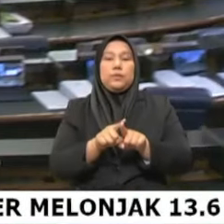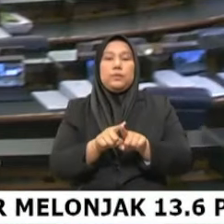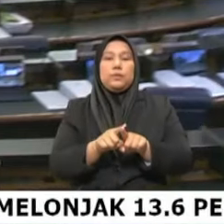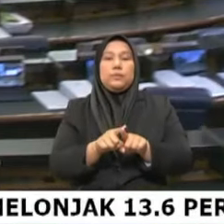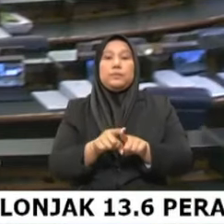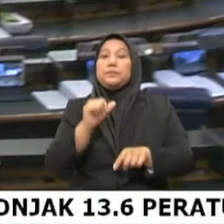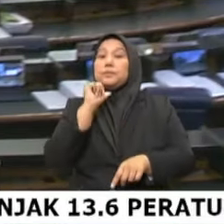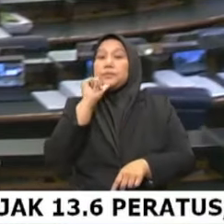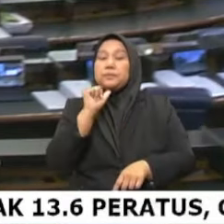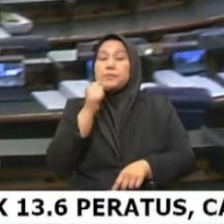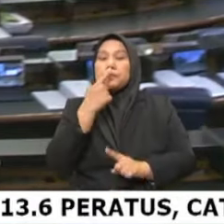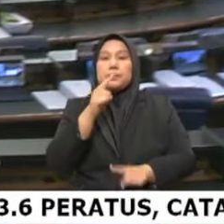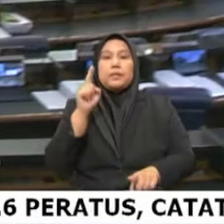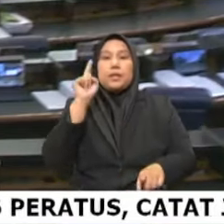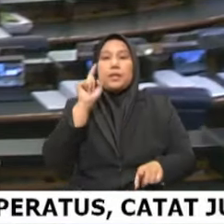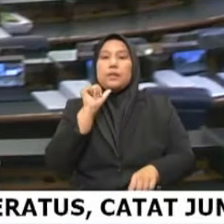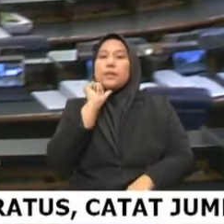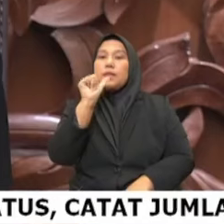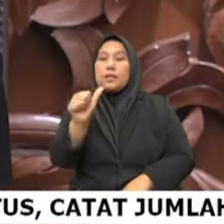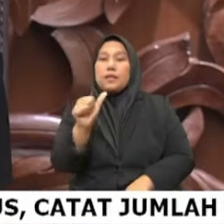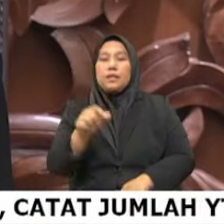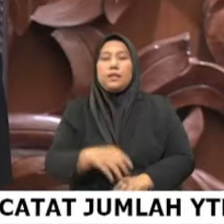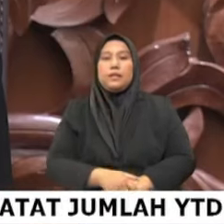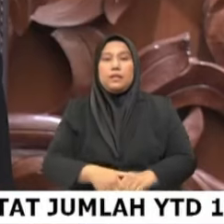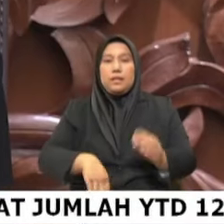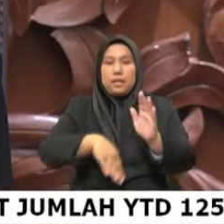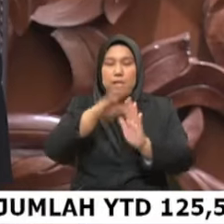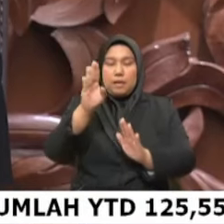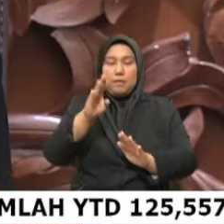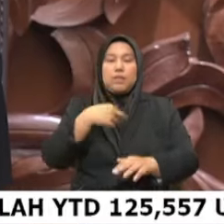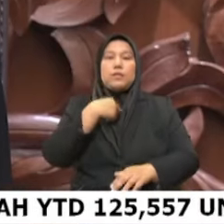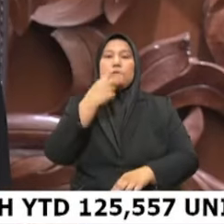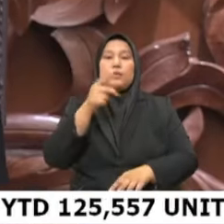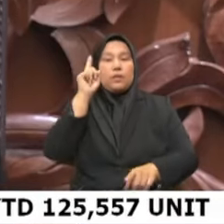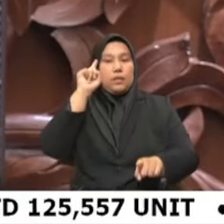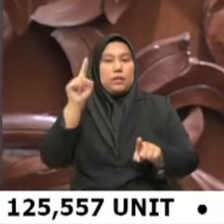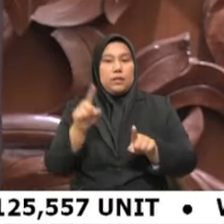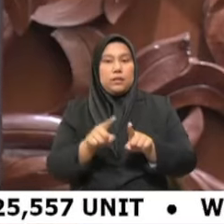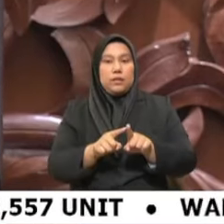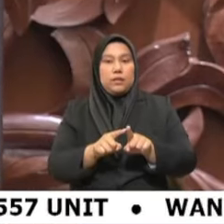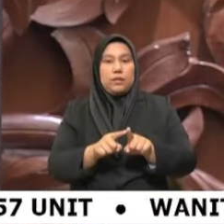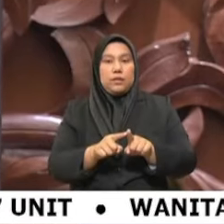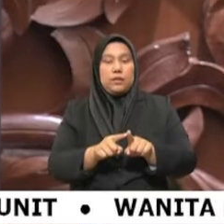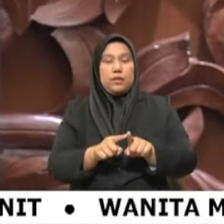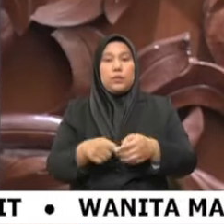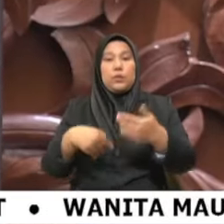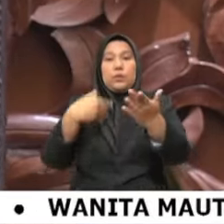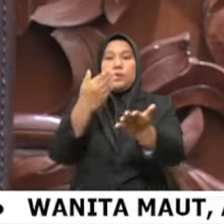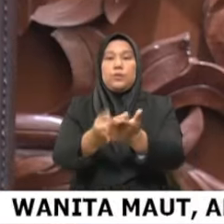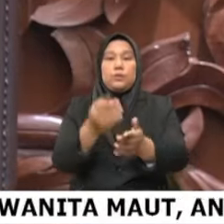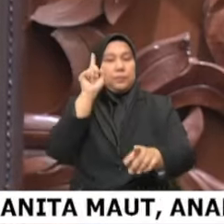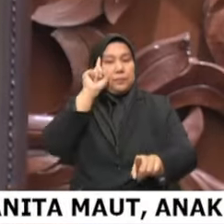Yang tidak, kata tidak. Lebih suara bersetuju, usul disetujukan.